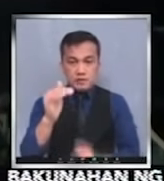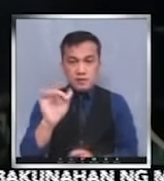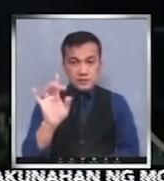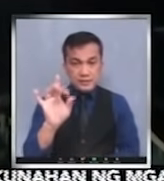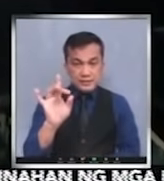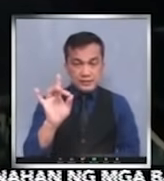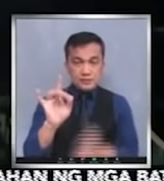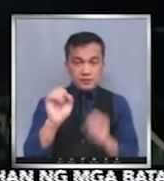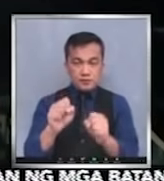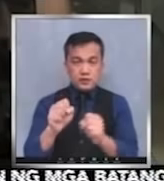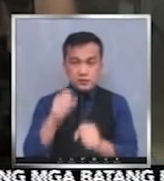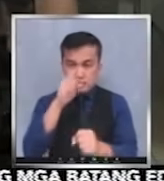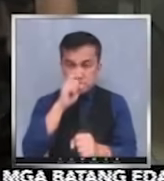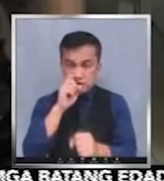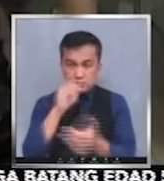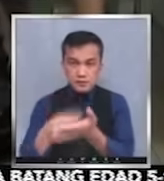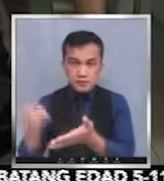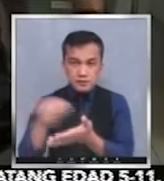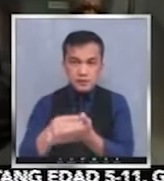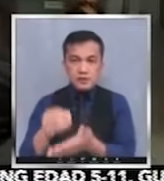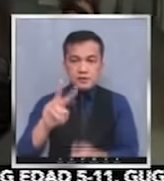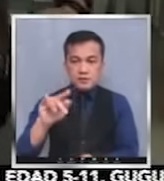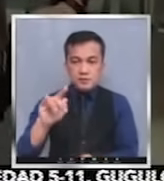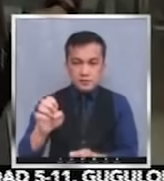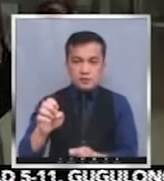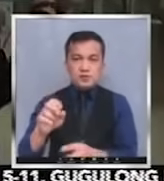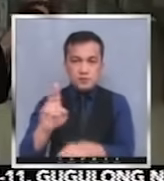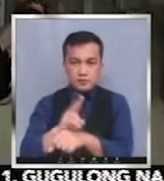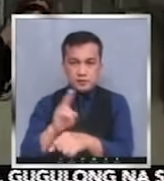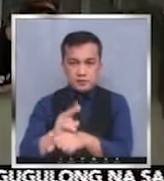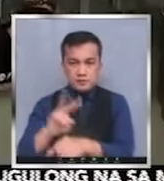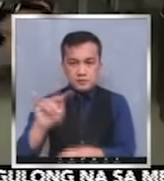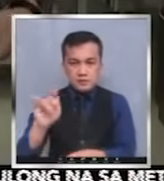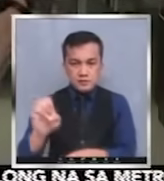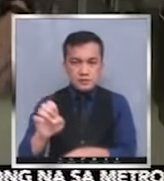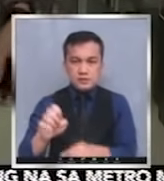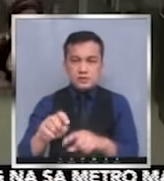bumili at gumamit ng vape. Hindi tulad ng nakasaad sa Republic Act